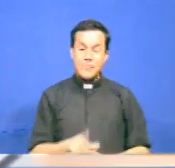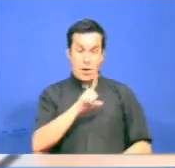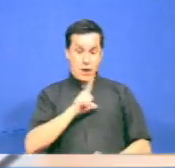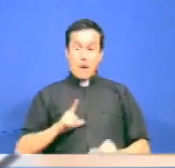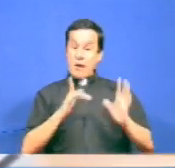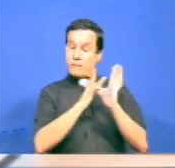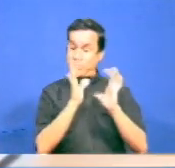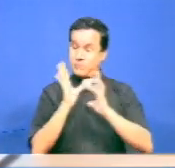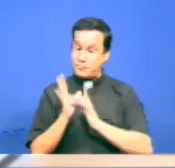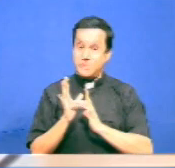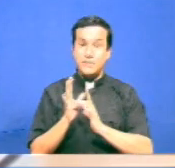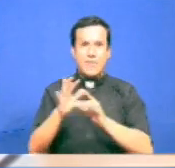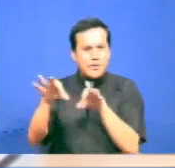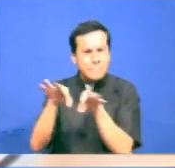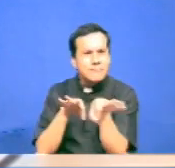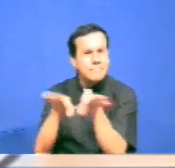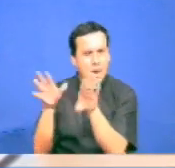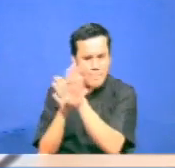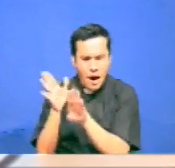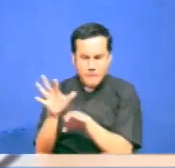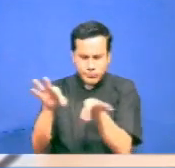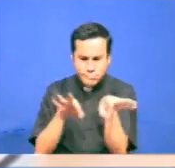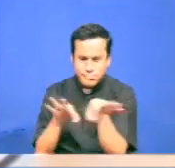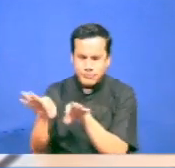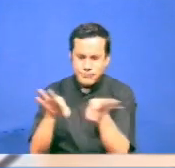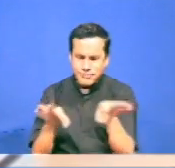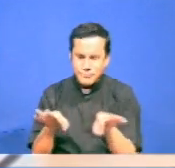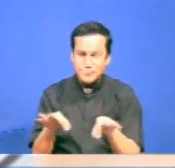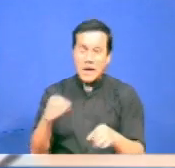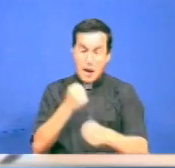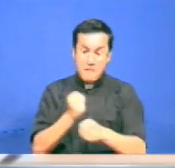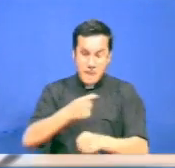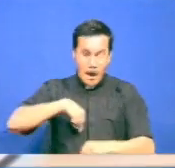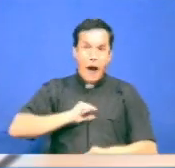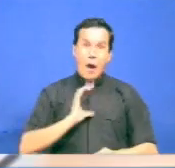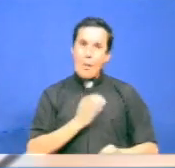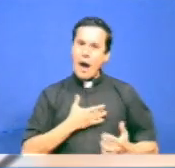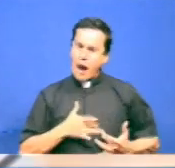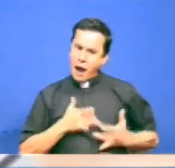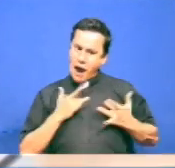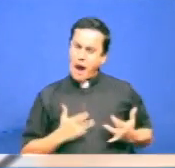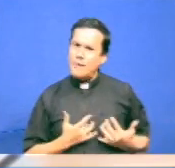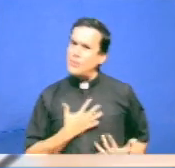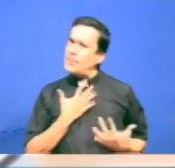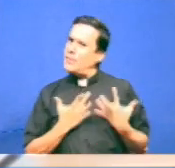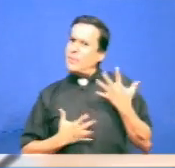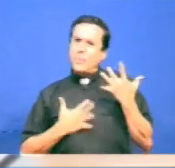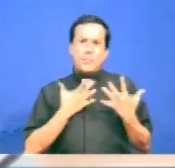Yesu, tumfunulie maandiko matakatifu, ifanye mioyo yetu iwake unaponena nasi. Aleluya.